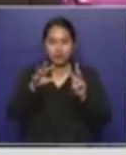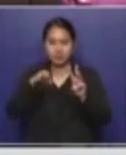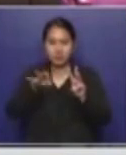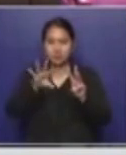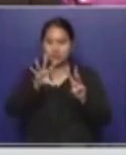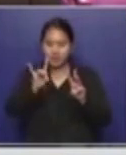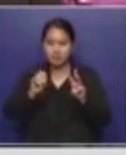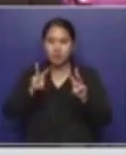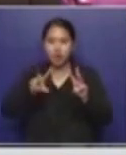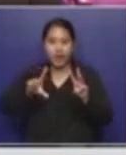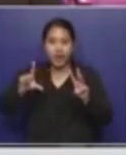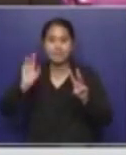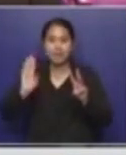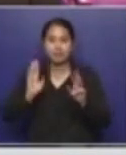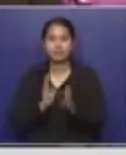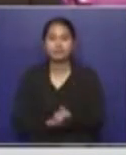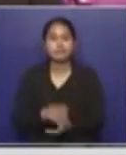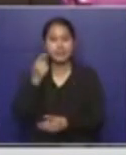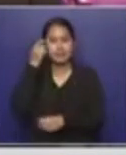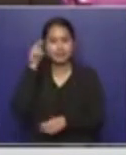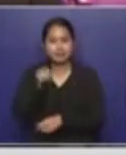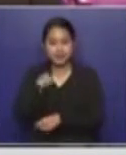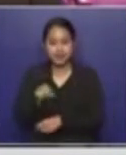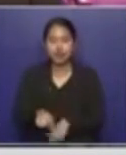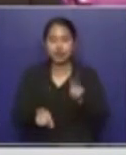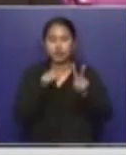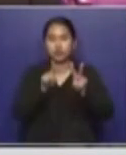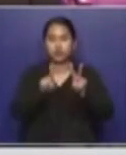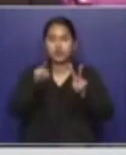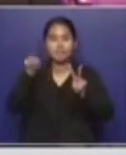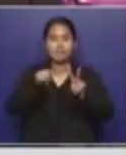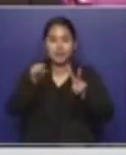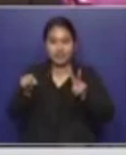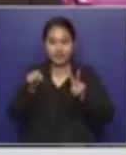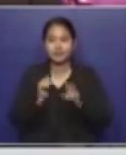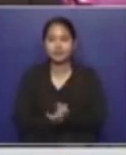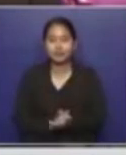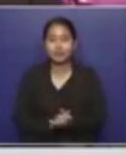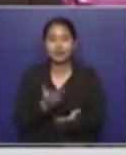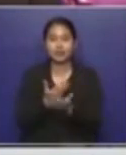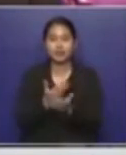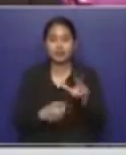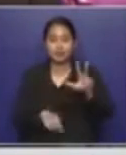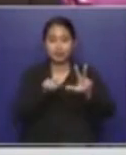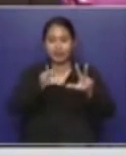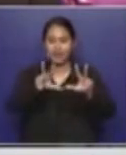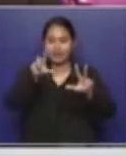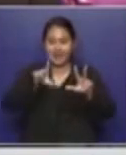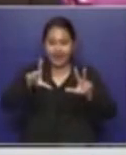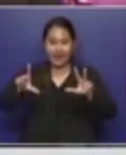69,838.2 ล้านบาทคิดเป็นเปอร์เซ็นต์เพียง 2.1% ของเงิน 3.3 ล้านล้านบ